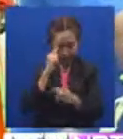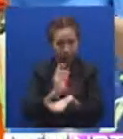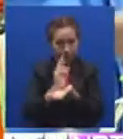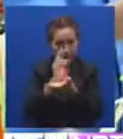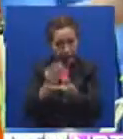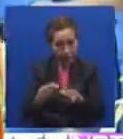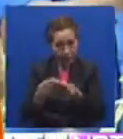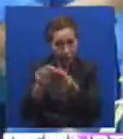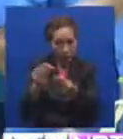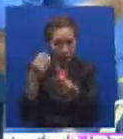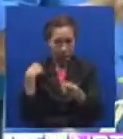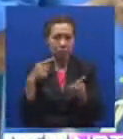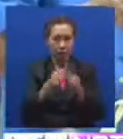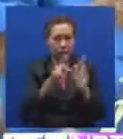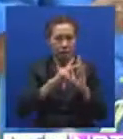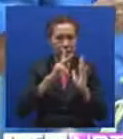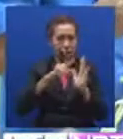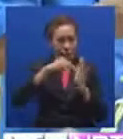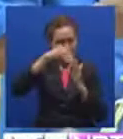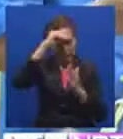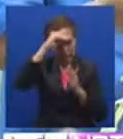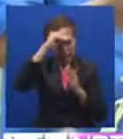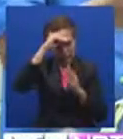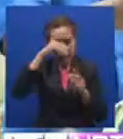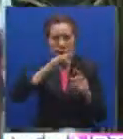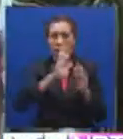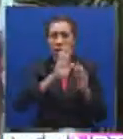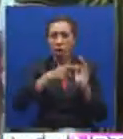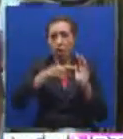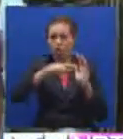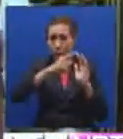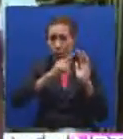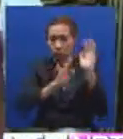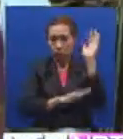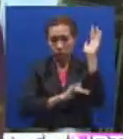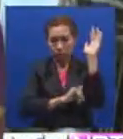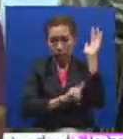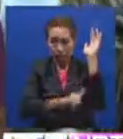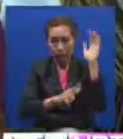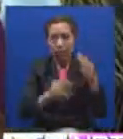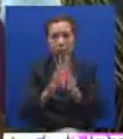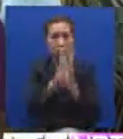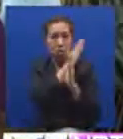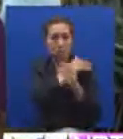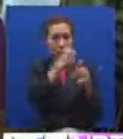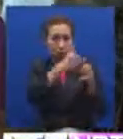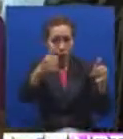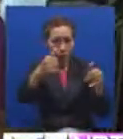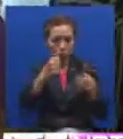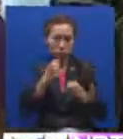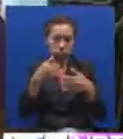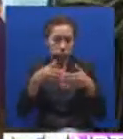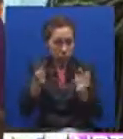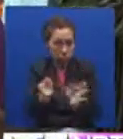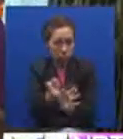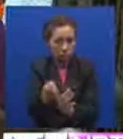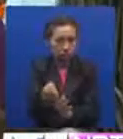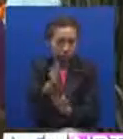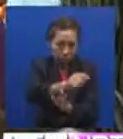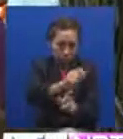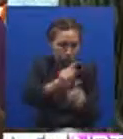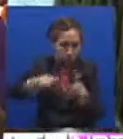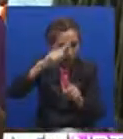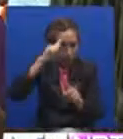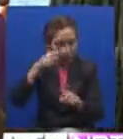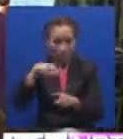สำนักงานเขตพื้นที่การศึกษาประถมศึกษายะลาเขต 1มีพิธีทำบุญตักบาตรพระสงฆ์พร้อมอุทิศส่วนกุศลให้แก่ครูบุคลากรทาง